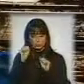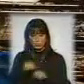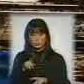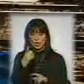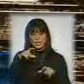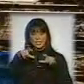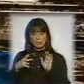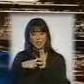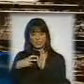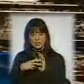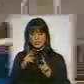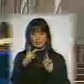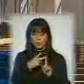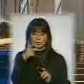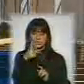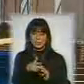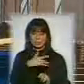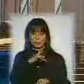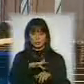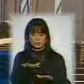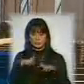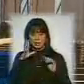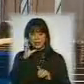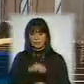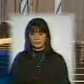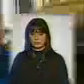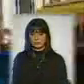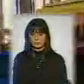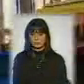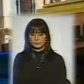Ერთი დარბაზი 800, მეორე კი 3000 გულშემატკივარს დაიწყებს.